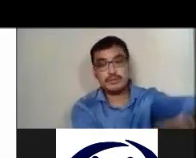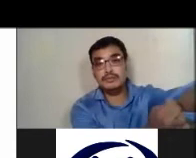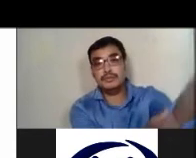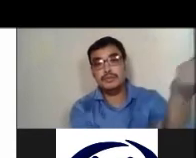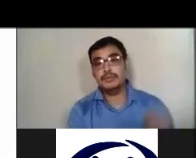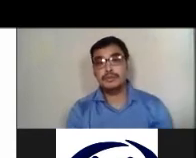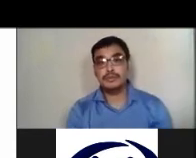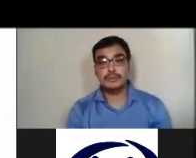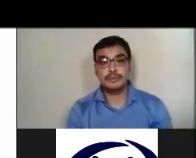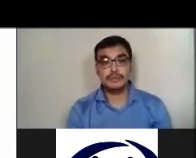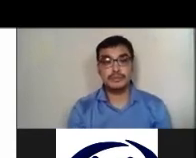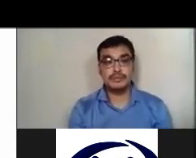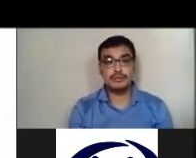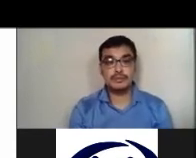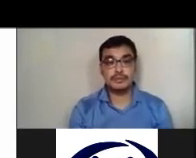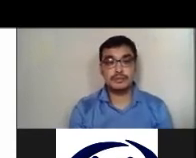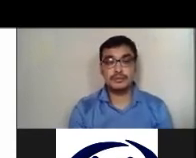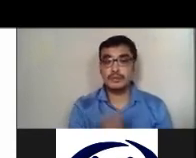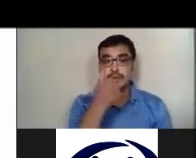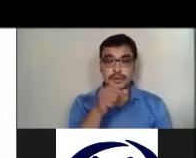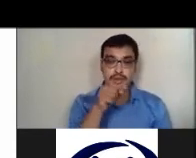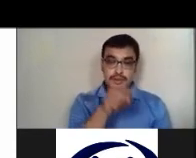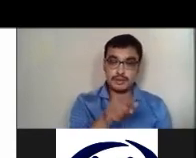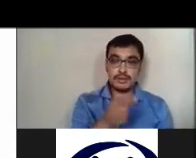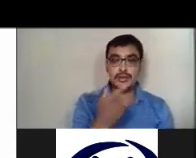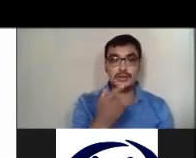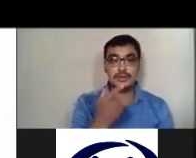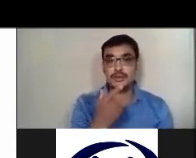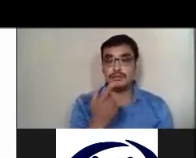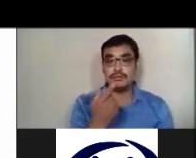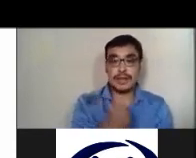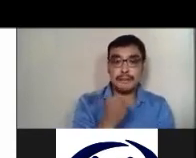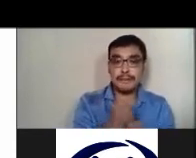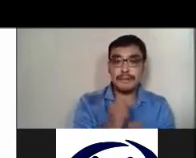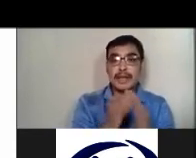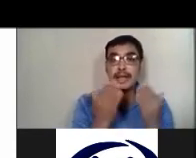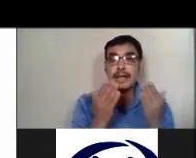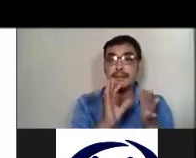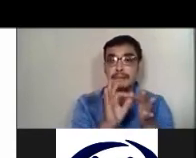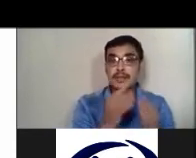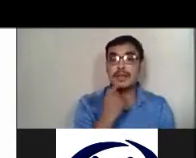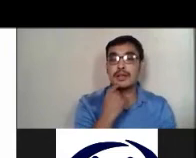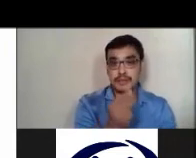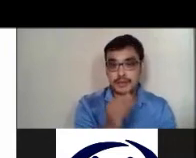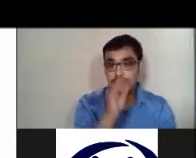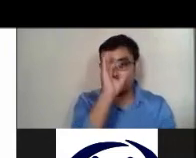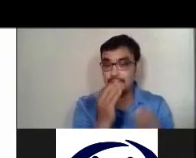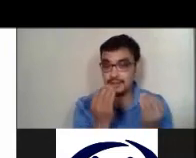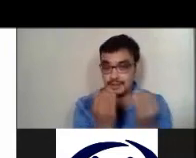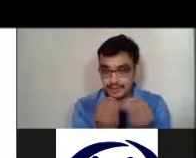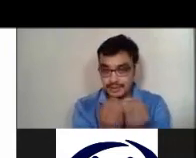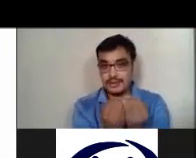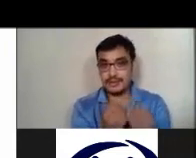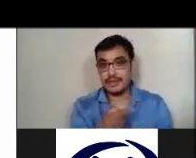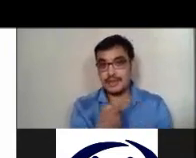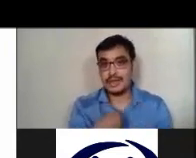नेक्स्ट स्लाइड. अब यसको इम्प्लिकेसन कहाँ गएर हुन्छ त भन्दाखेरि विशेष गरी हामीले